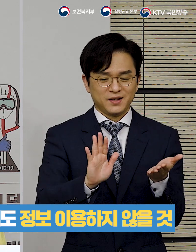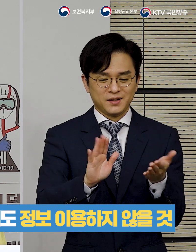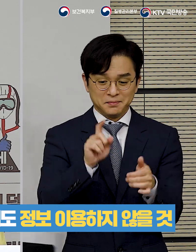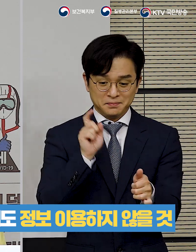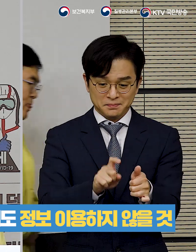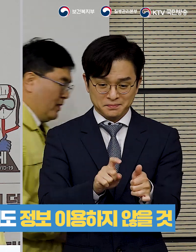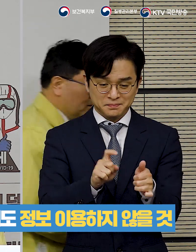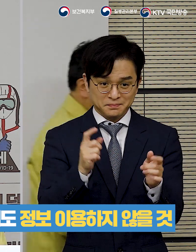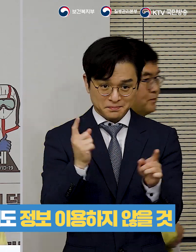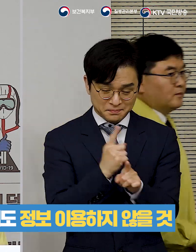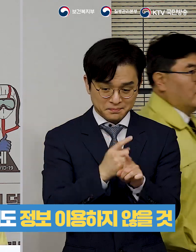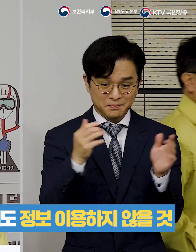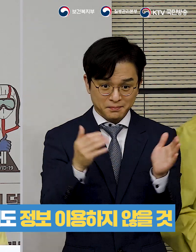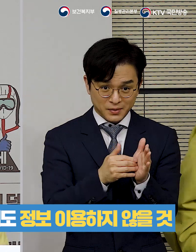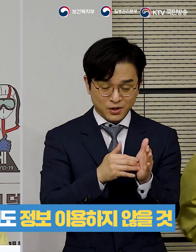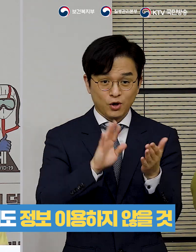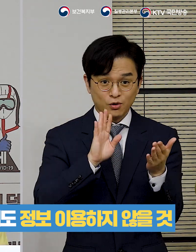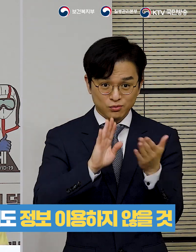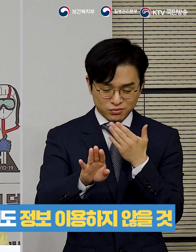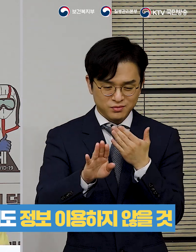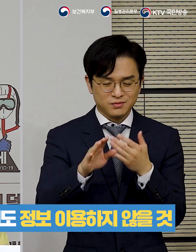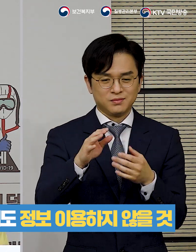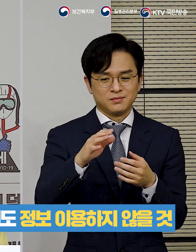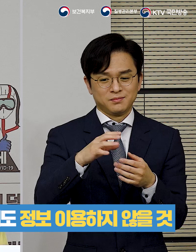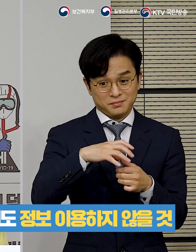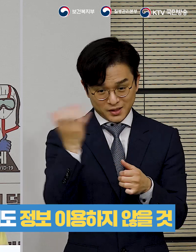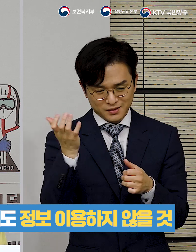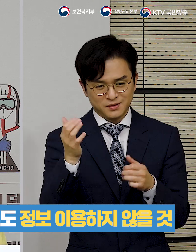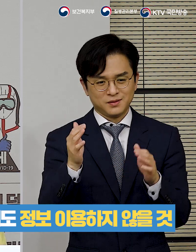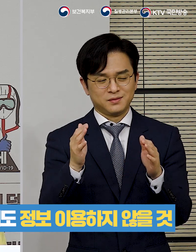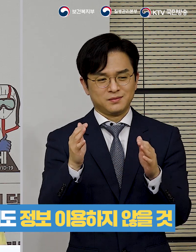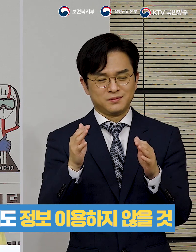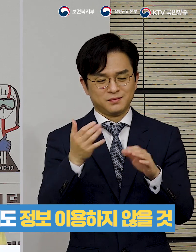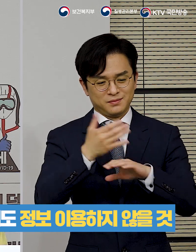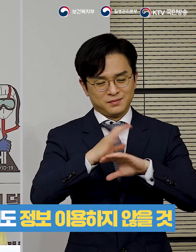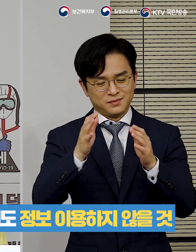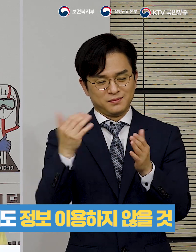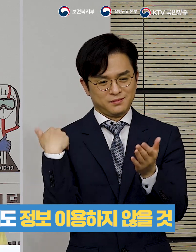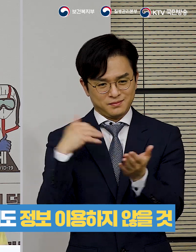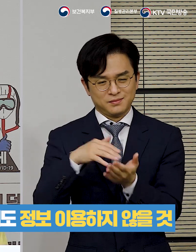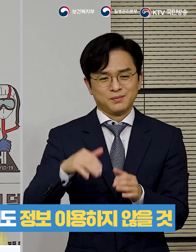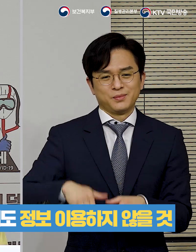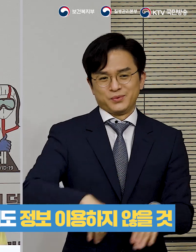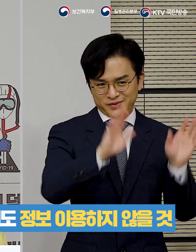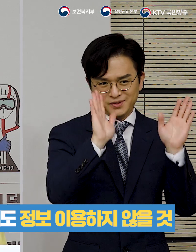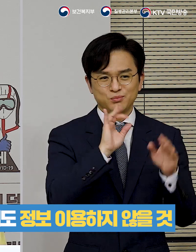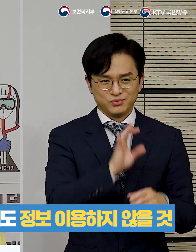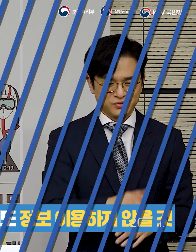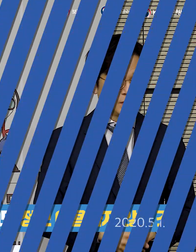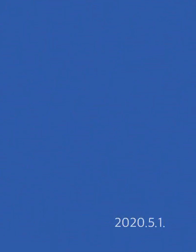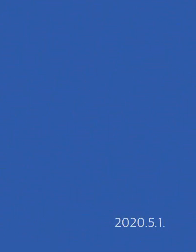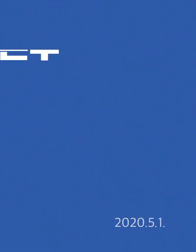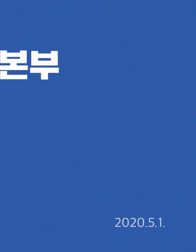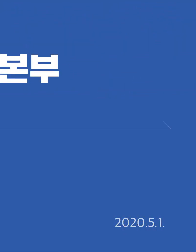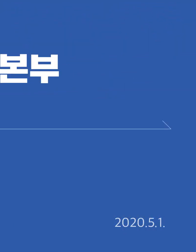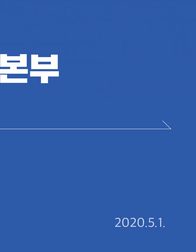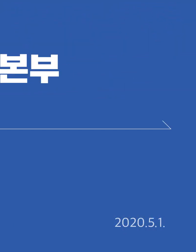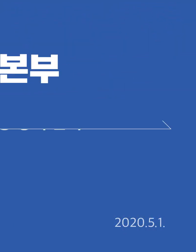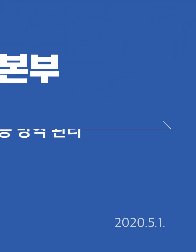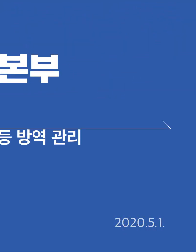단속이 재개되더라도 그러한 정보를 이용하거나 이런 일은 없다는 말씀을 다시 한번 말씀드립니다.